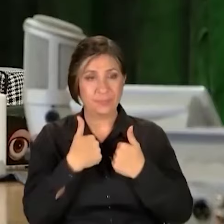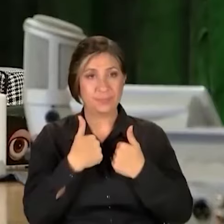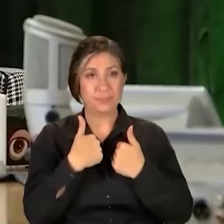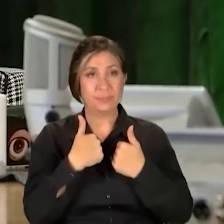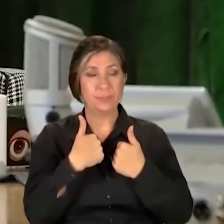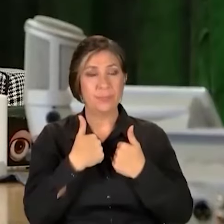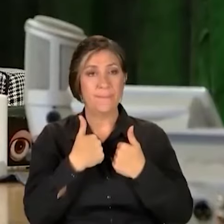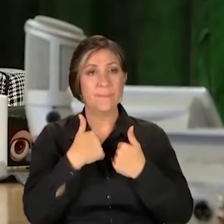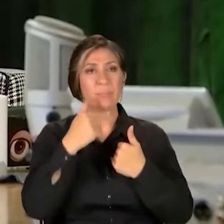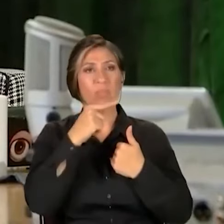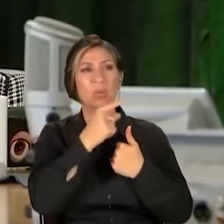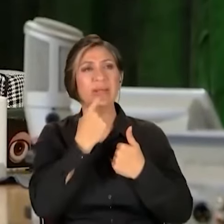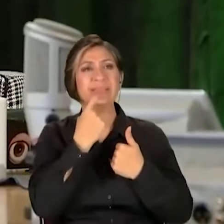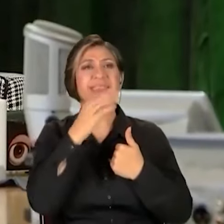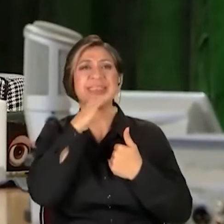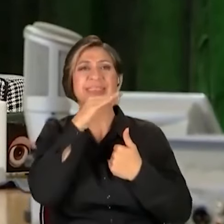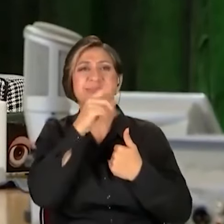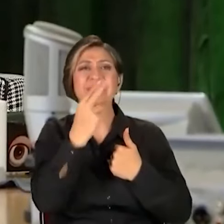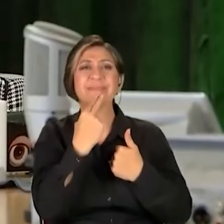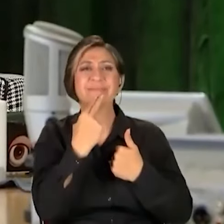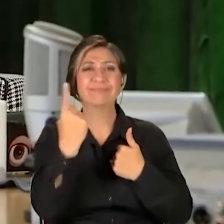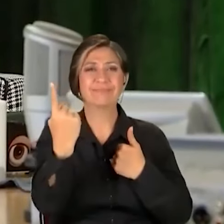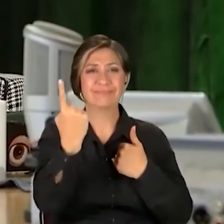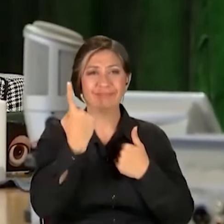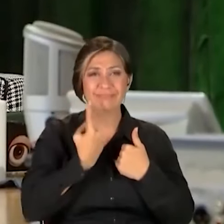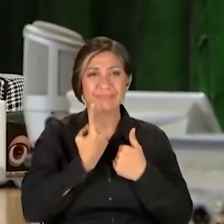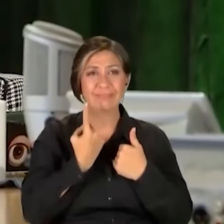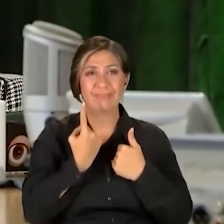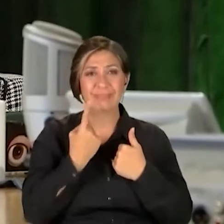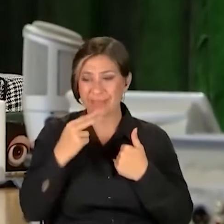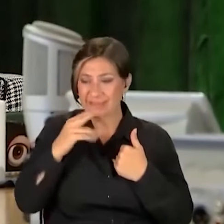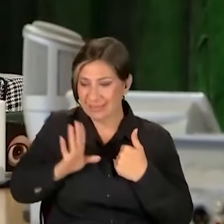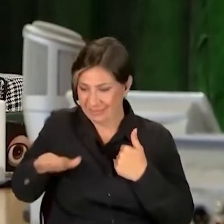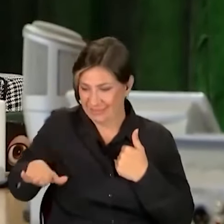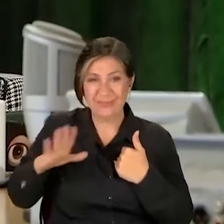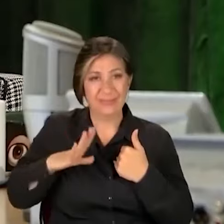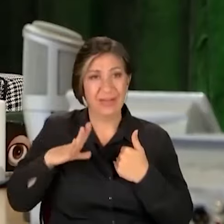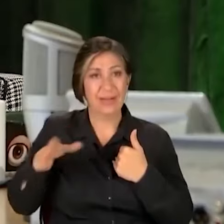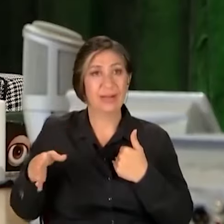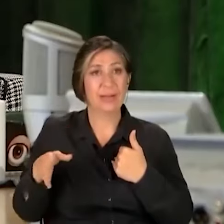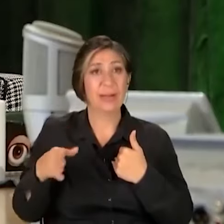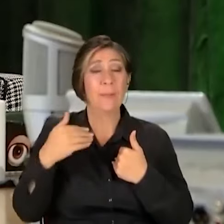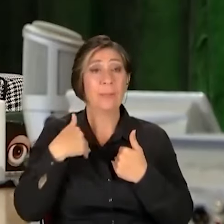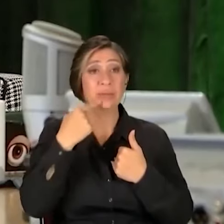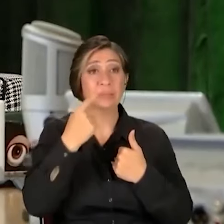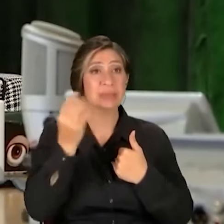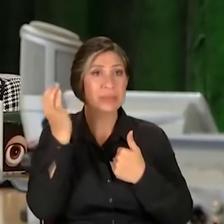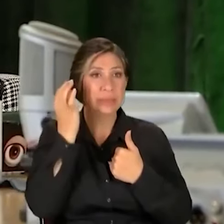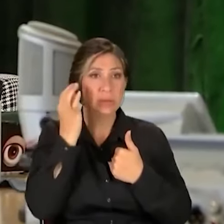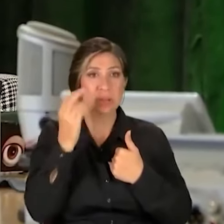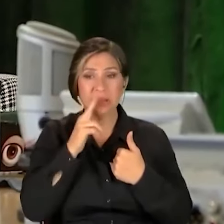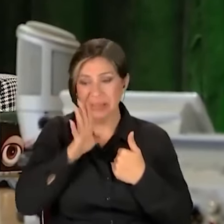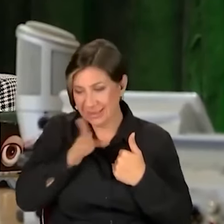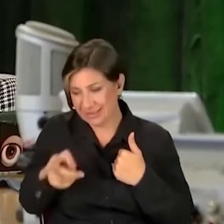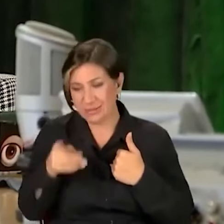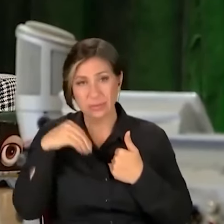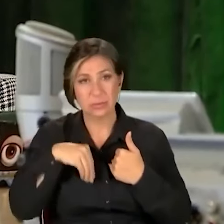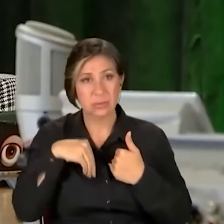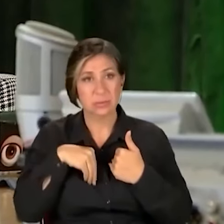İşte bu yaşlarda bir teyzemiz geldi kulise. Yanında da bir kız çocuğu. Ben dedim ki dinleyicim herhalde kız